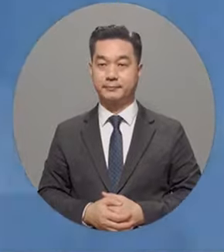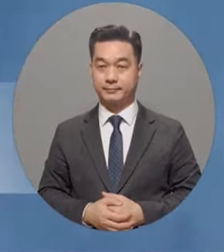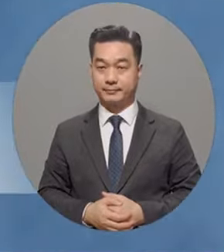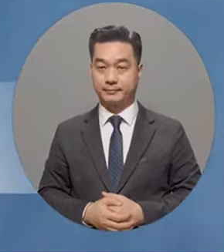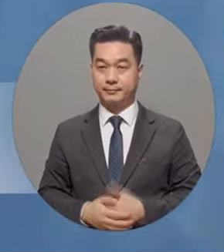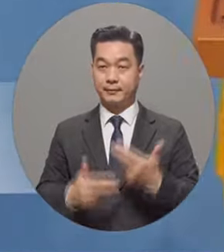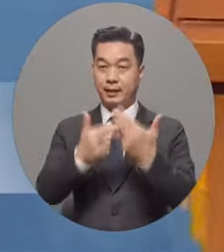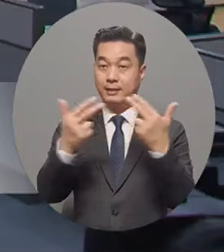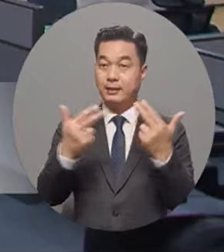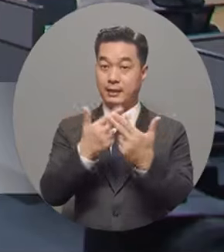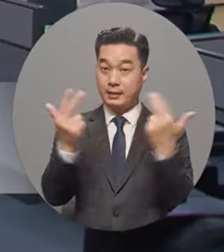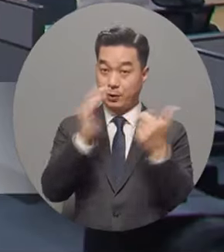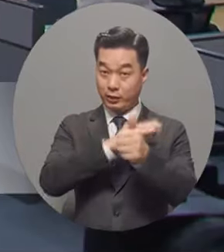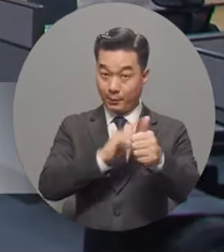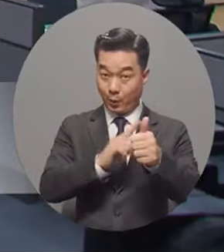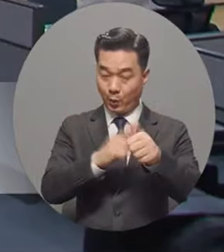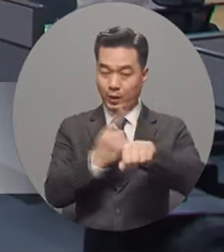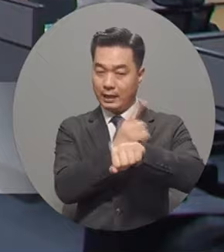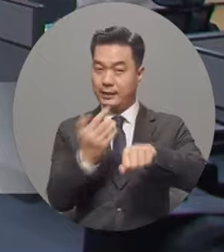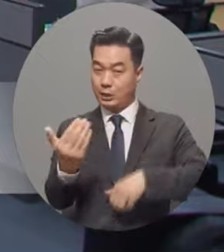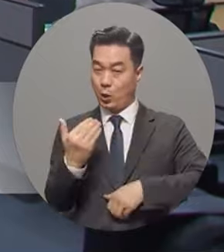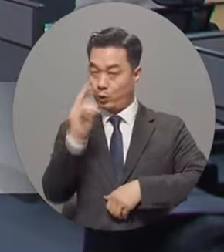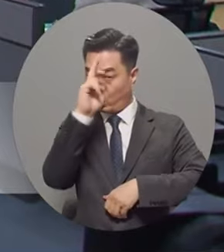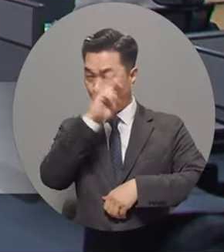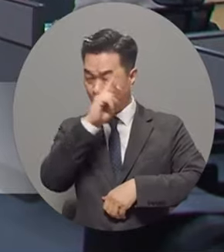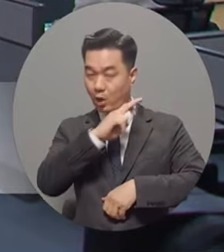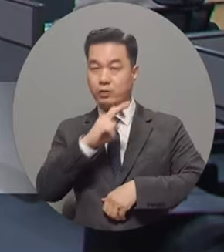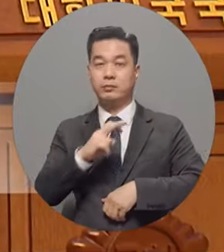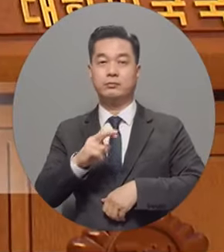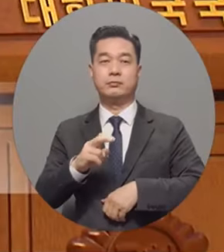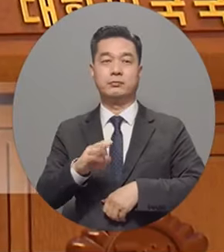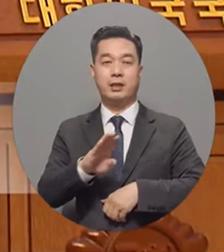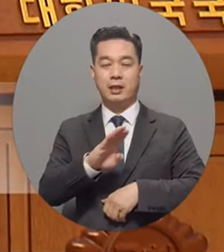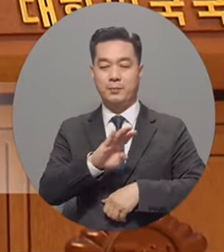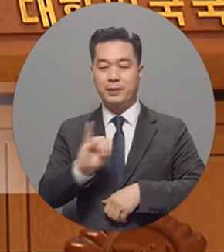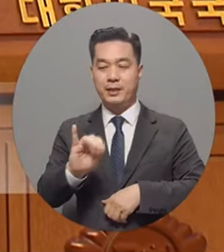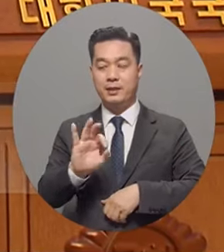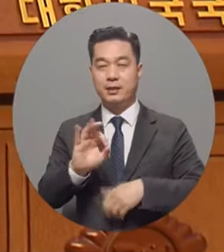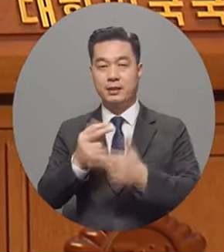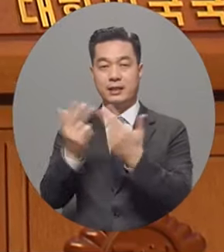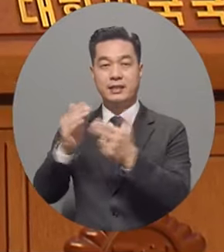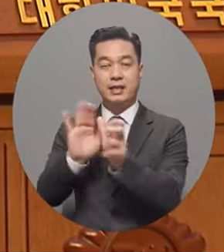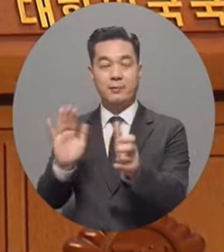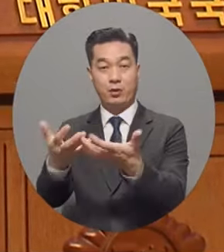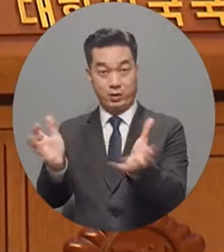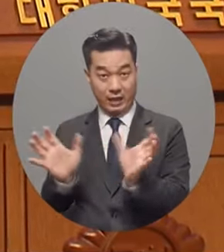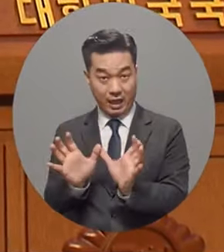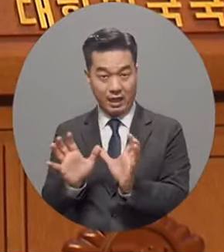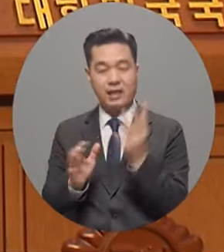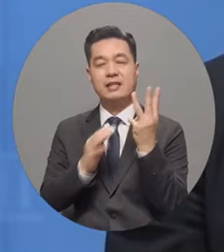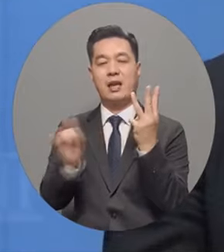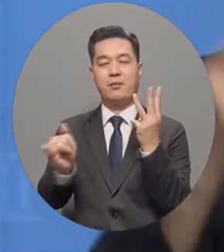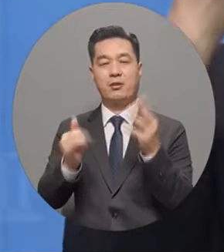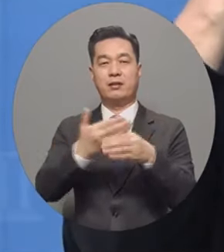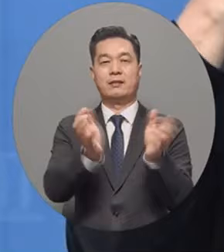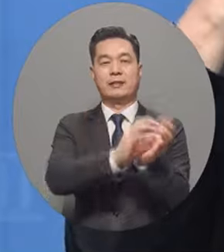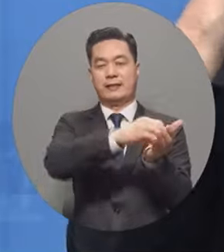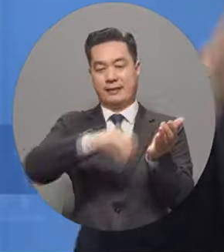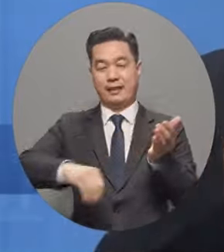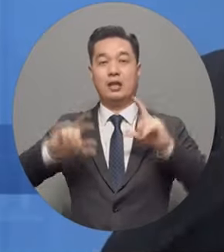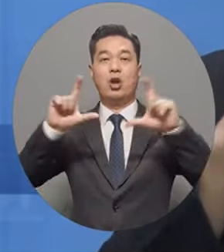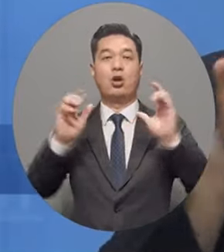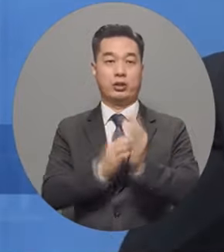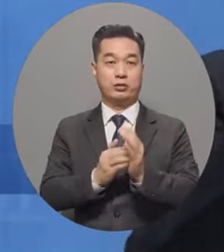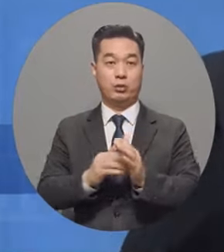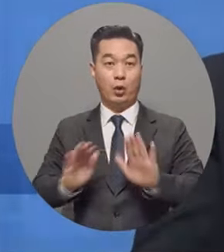이재명 대표의 퇴원을 1시간 앞둔 오늘 오전, 비이재명계 민주당 의원 3명이 탈당을 선언했습니다. 우리는